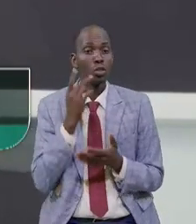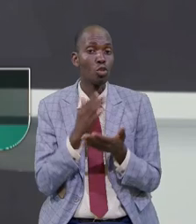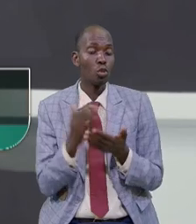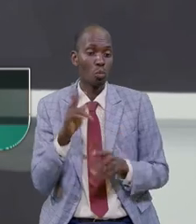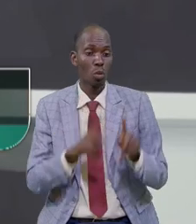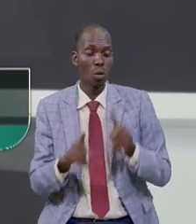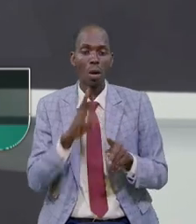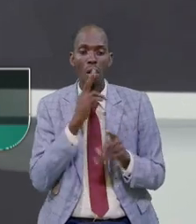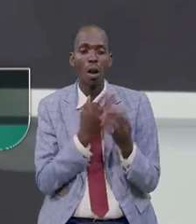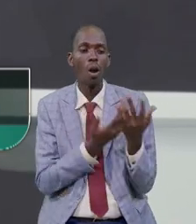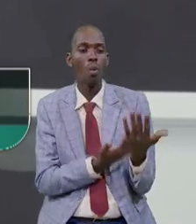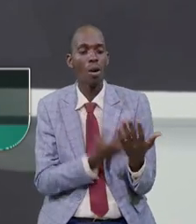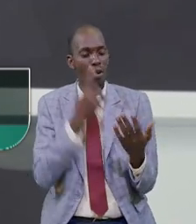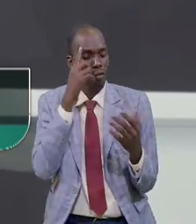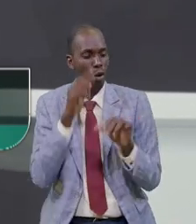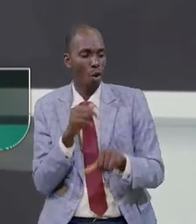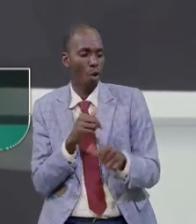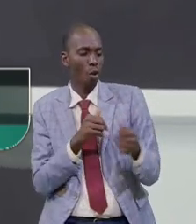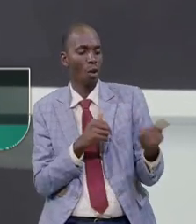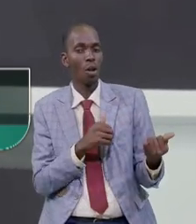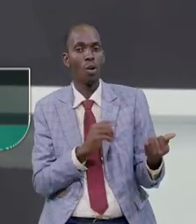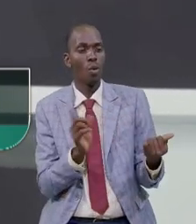attendent les autres quand ils vont